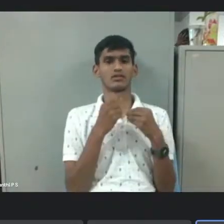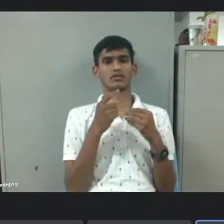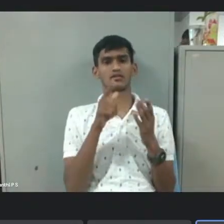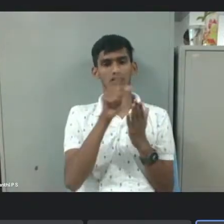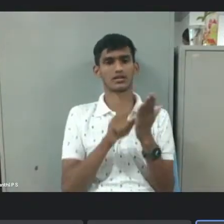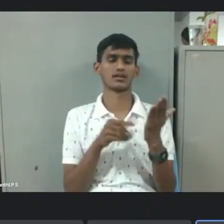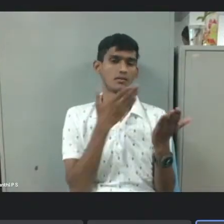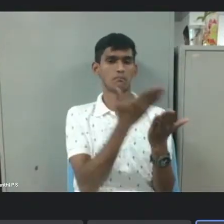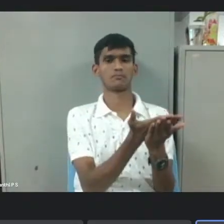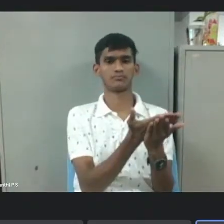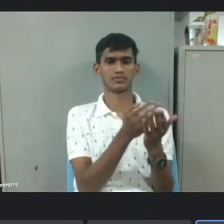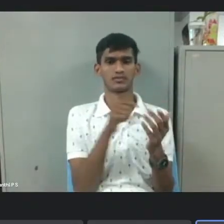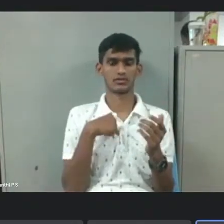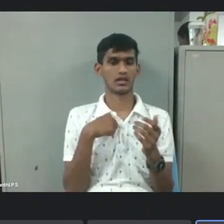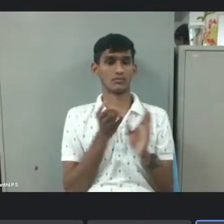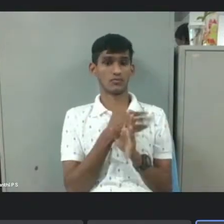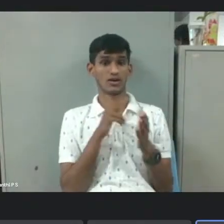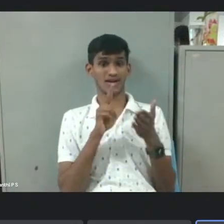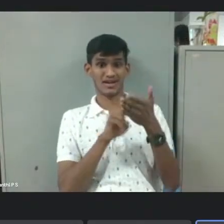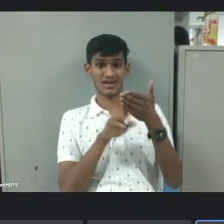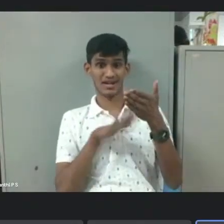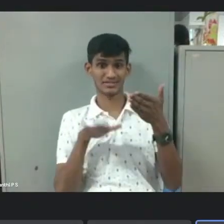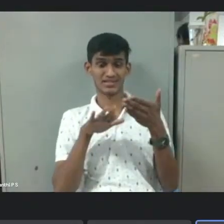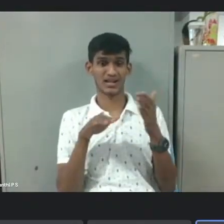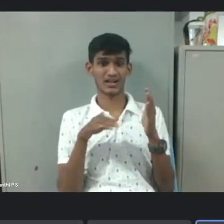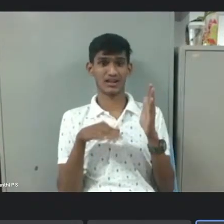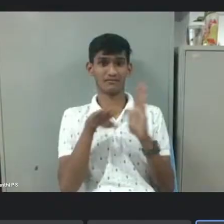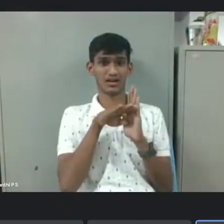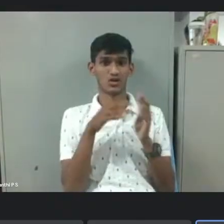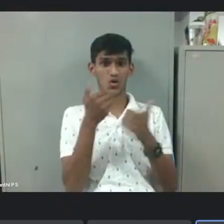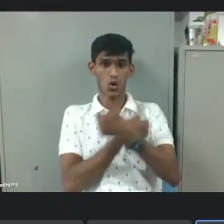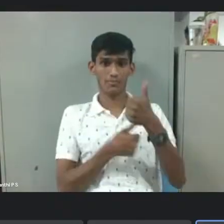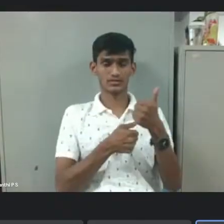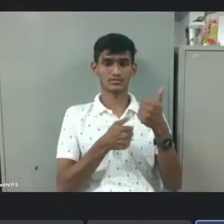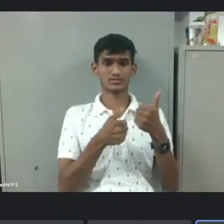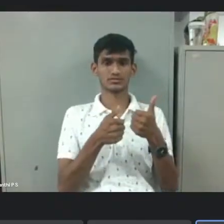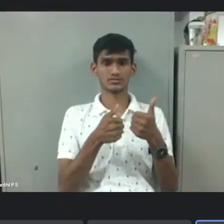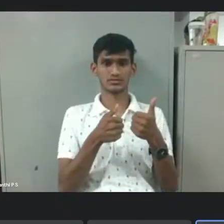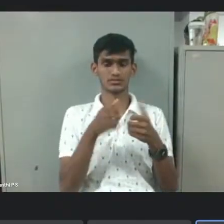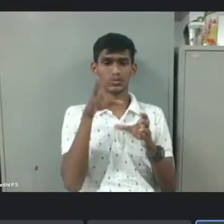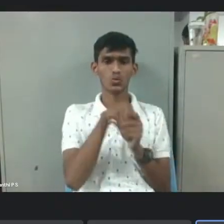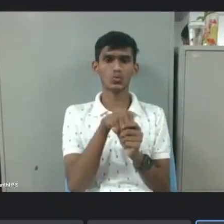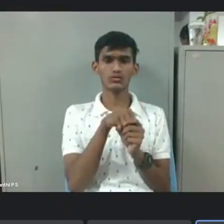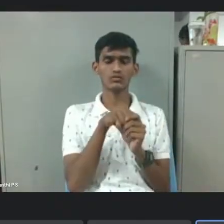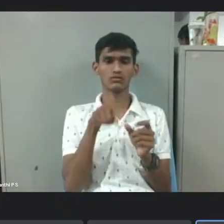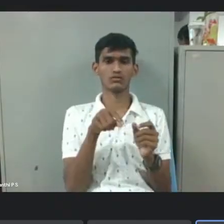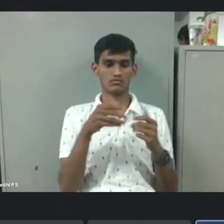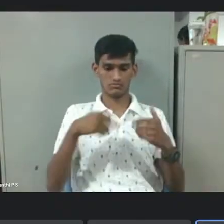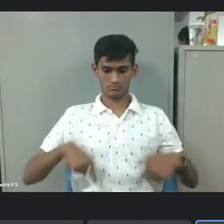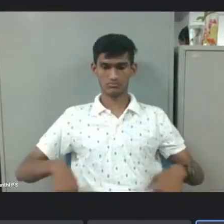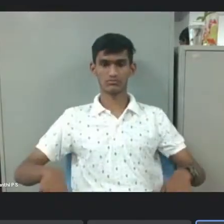ഞാൻ നാഷണലിലേക്ക് പോയപ്പോ അവിടെ ക്ലാസിഫിക്കേഷൻ ചെയ്യുമ്പോൾ അരയ്ക്ക് താഴെയുള്ളത് മാത്രമാണ് അതിൽ മെൻഷൻ ചെയ്തിട്ടുള്ളത്. അപ്പൊ ഡോക്ടർ പറഞ്ഞത് നിങ്ങളുടെ